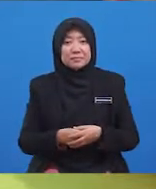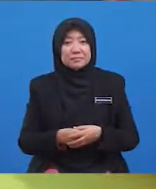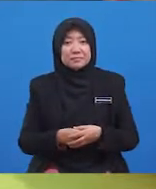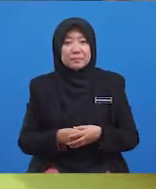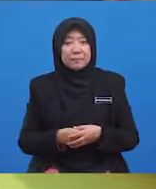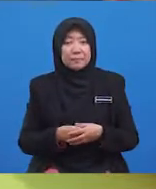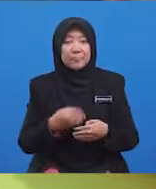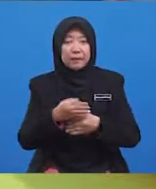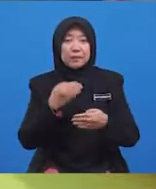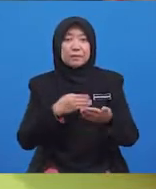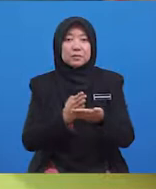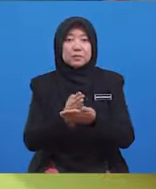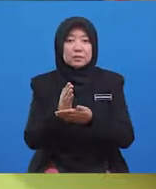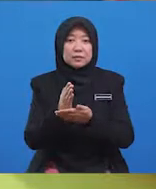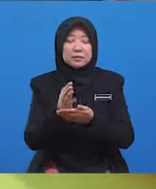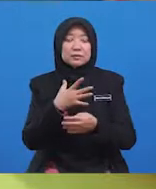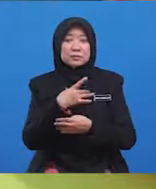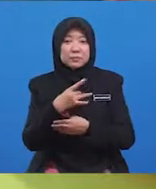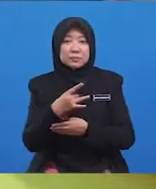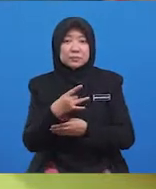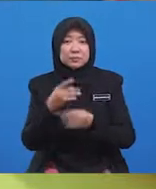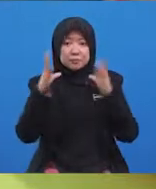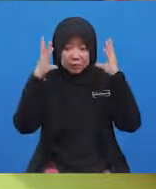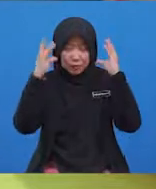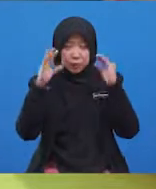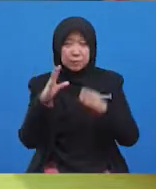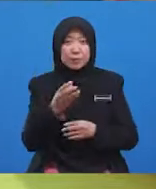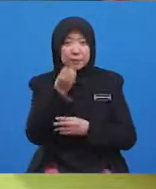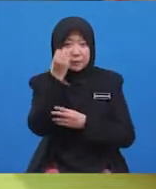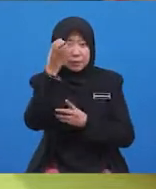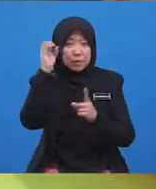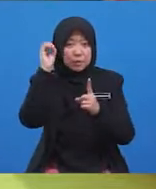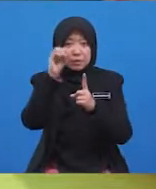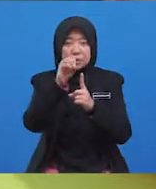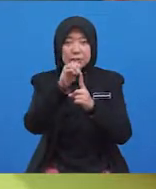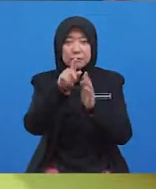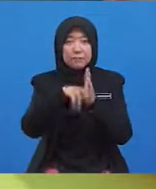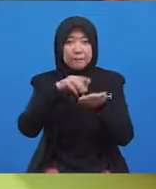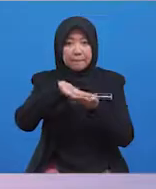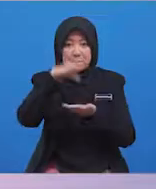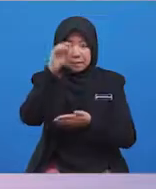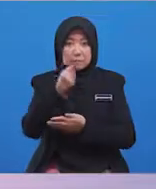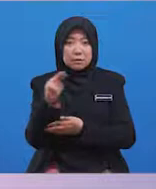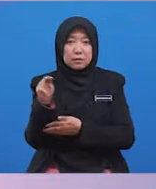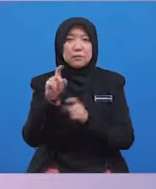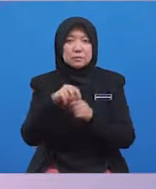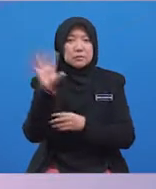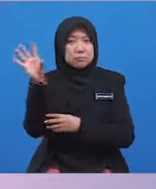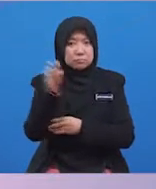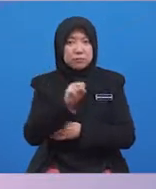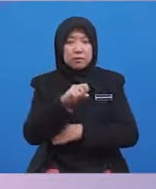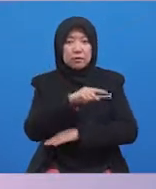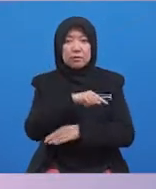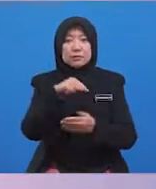Sebelum cikgu teruskan, suka cikgu ingin menyatakan objektif pembelajaran yang perlu dicapai oleh murid-murid